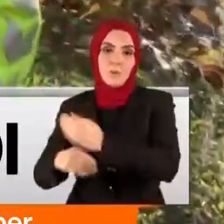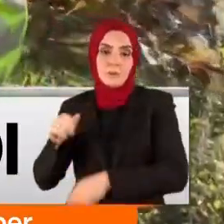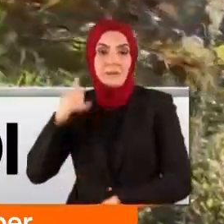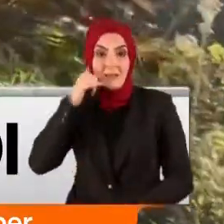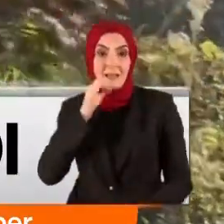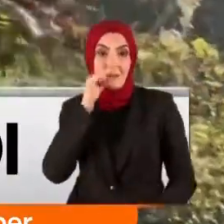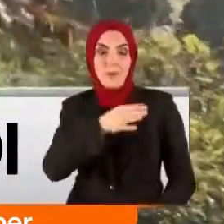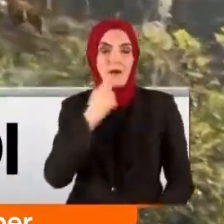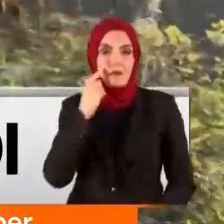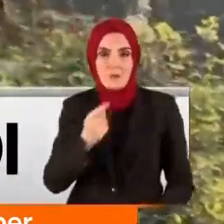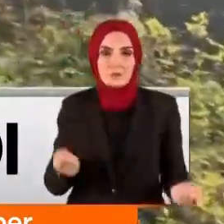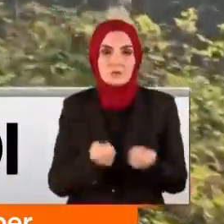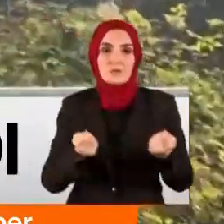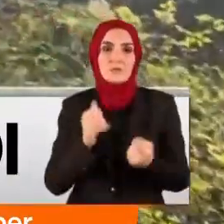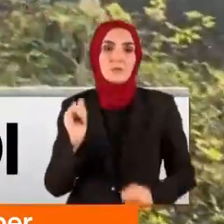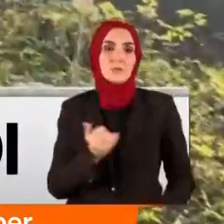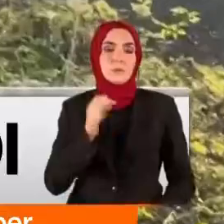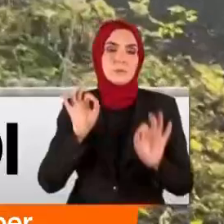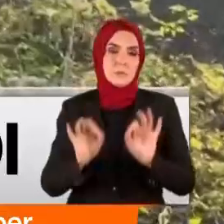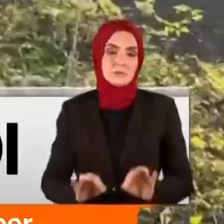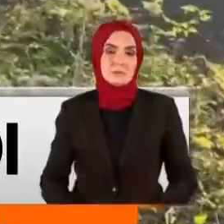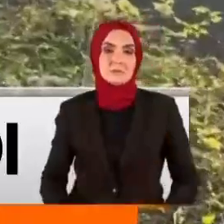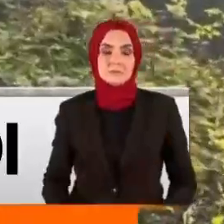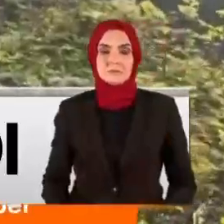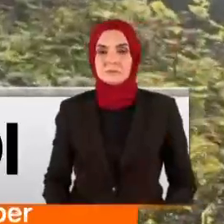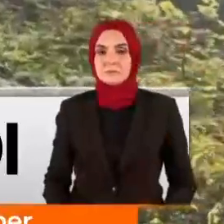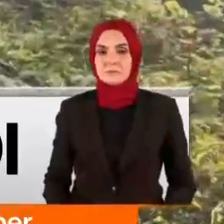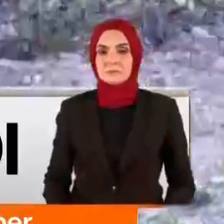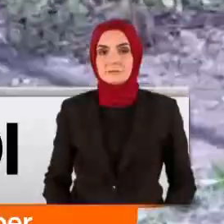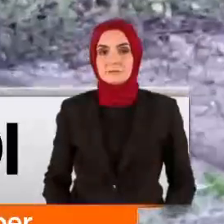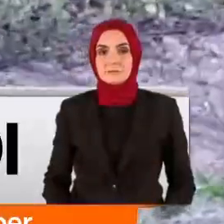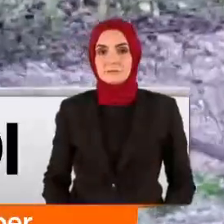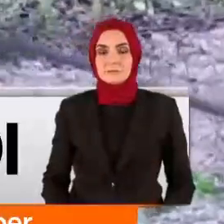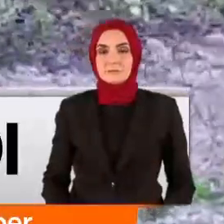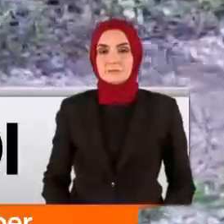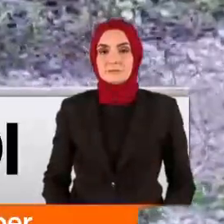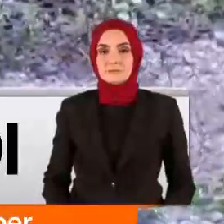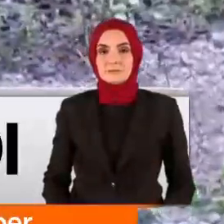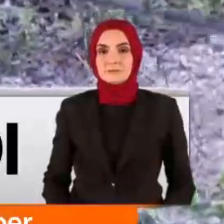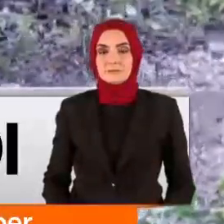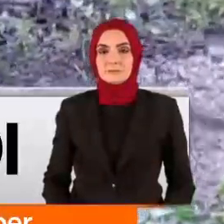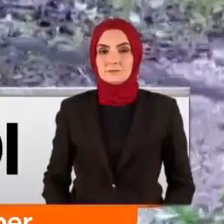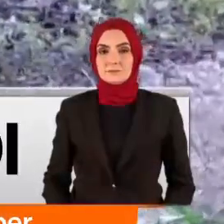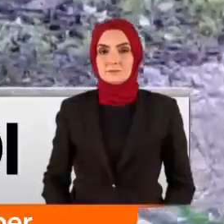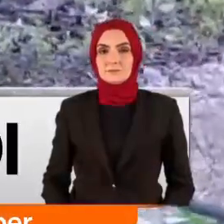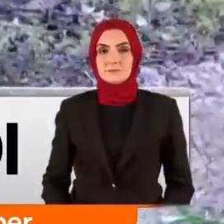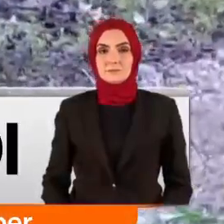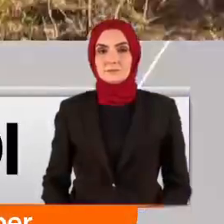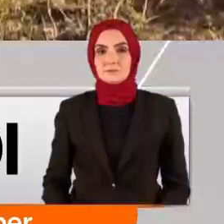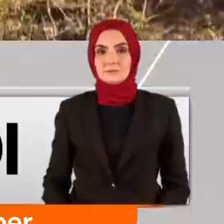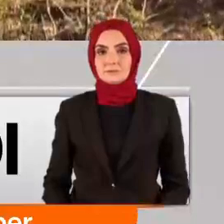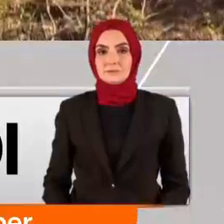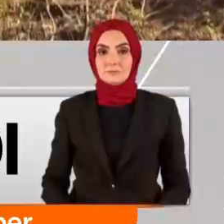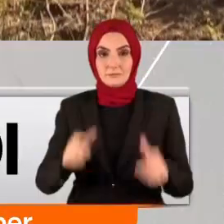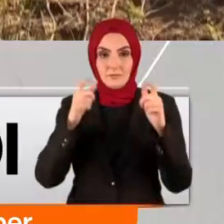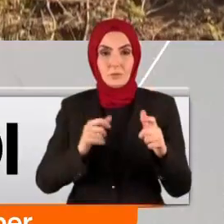gelen araba görmüş müdürü? Görmüş mü? Görmüş, o haber vermiş. Yoksa var ya bunu bulamazdık arkadaşlar. Halatı gerdirin! Halatı gerdir, gerdir!